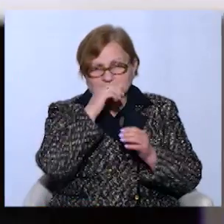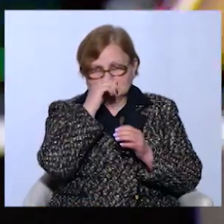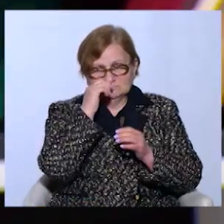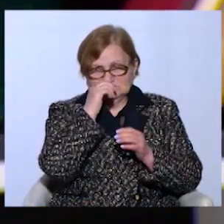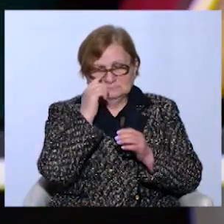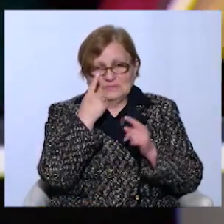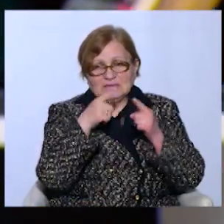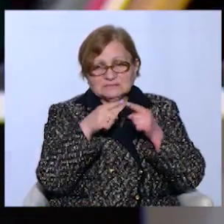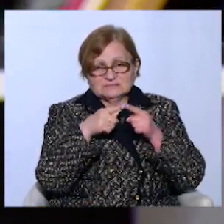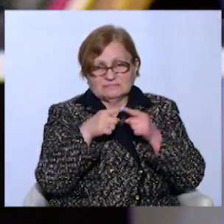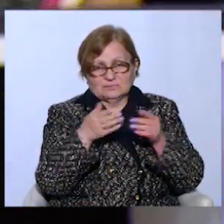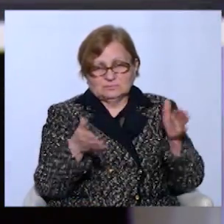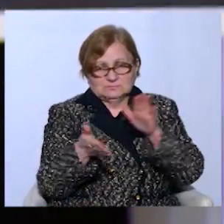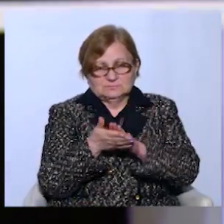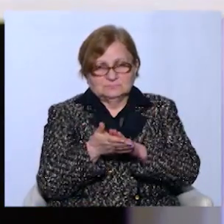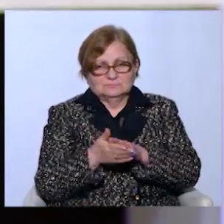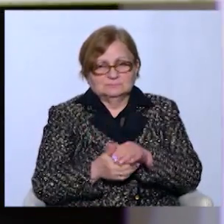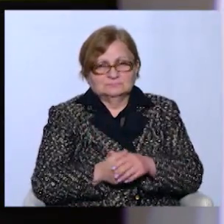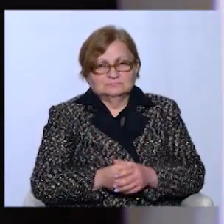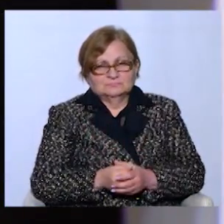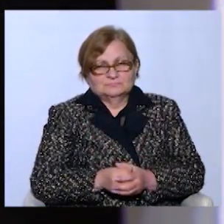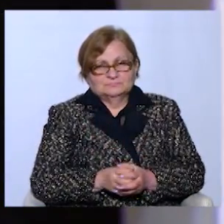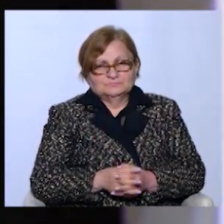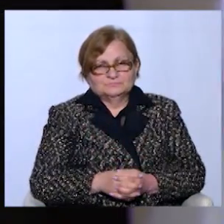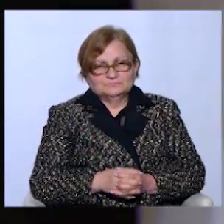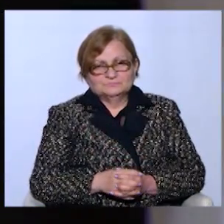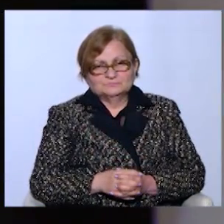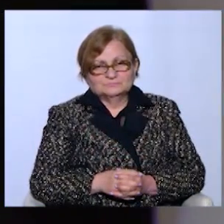ამ წვეროს აი აქ, აი ასე.